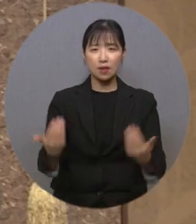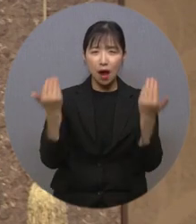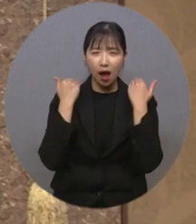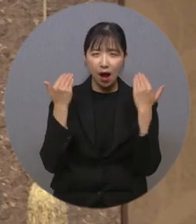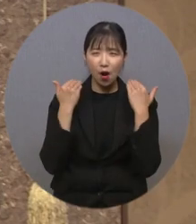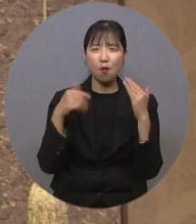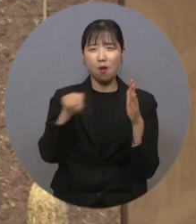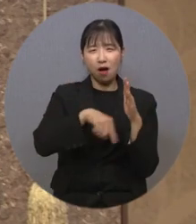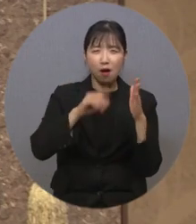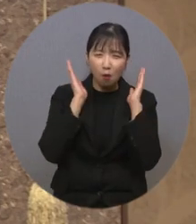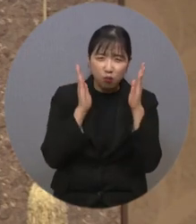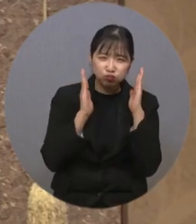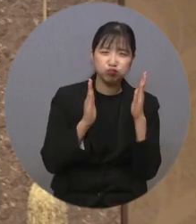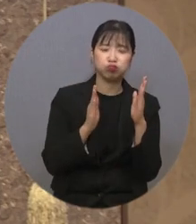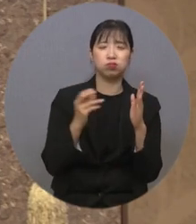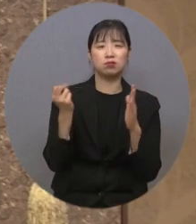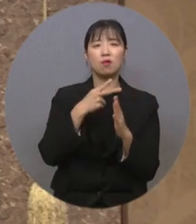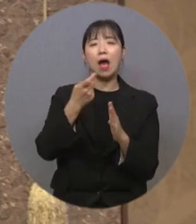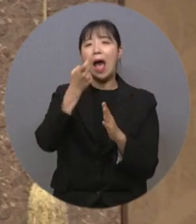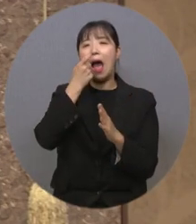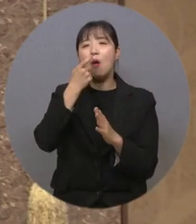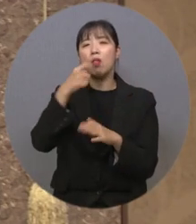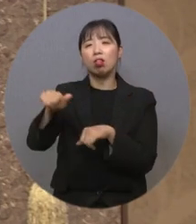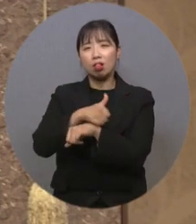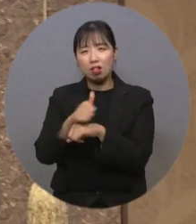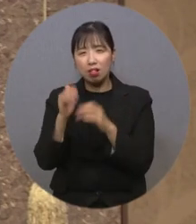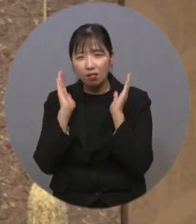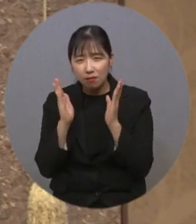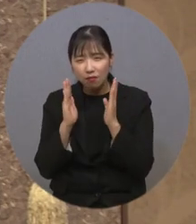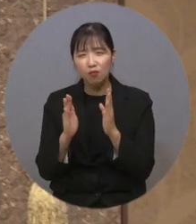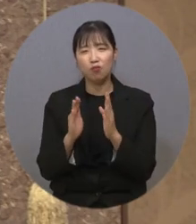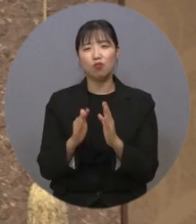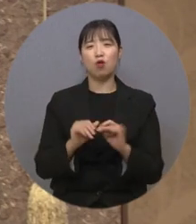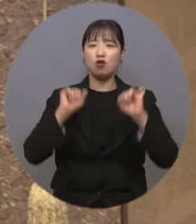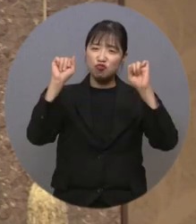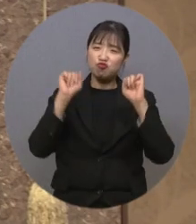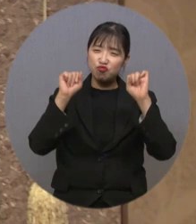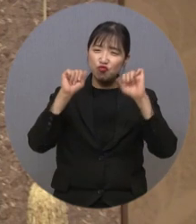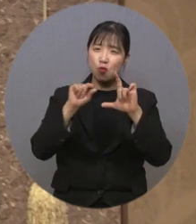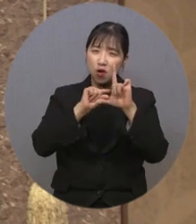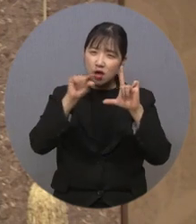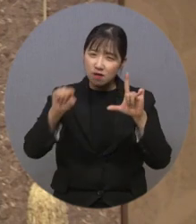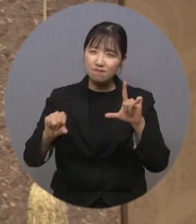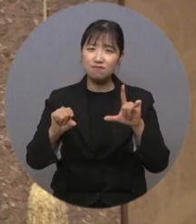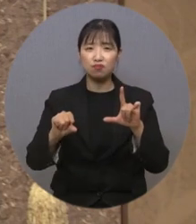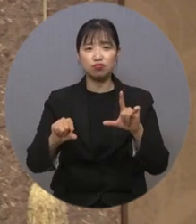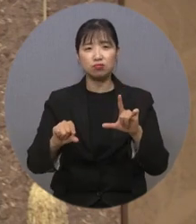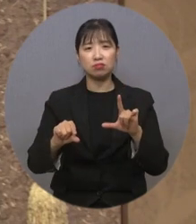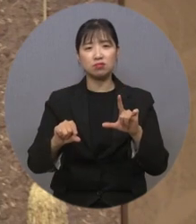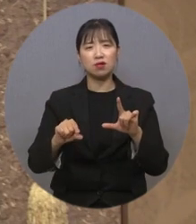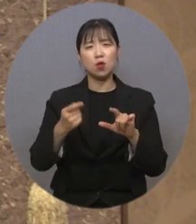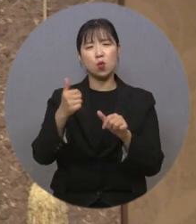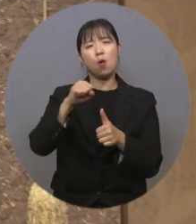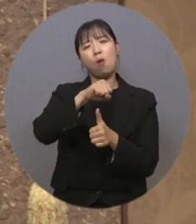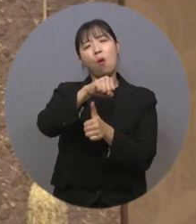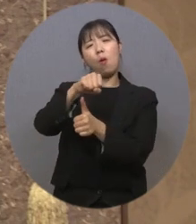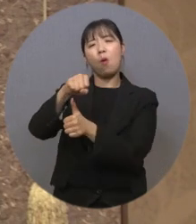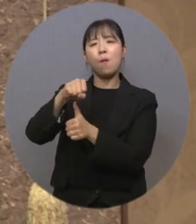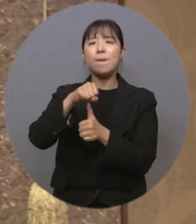있는 공부 시간, 또 학원에 가는 시간, 일정하게 운동하는 시간 이렇게 얽매여 있다